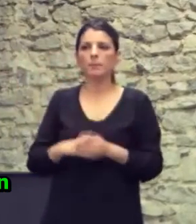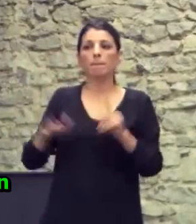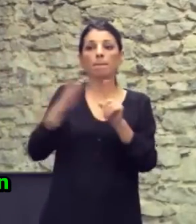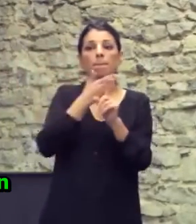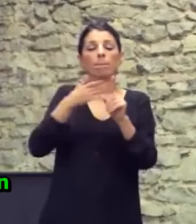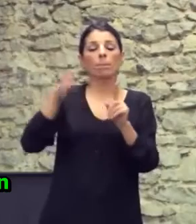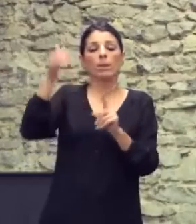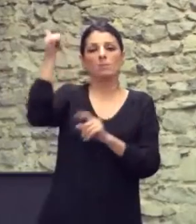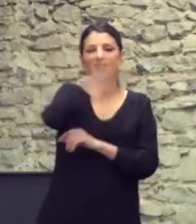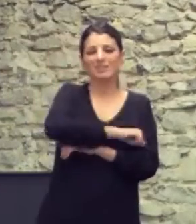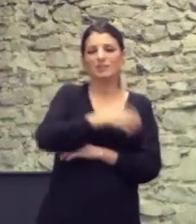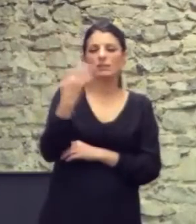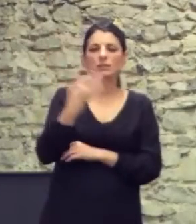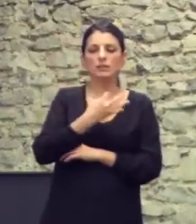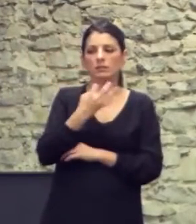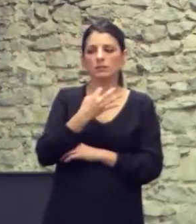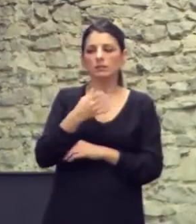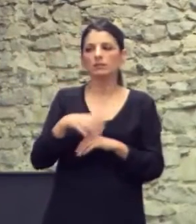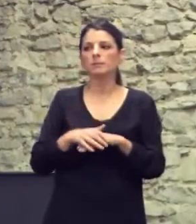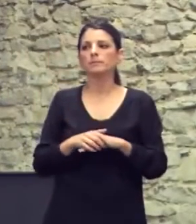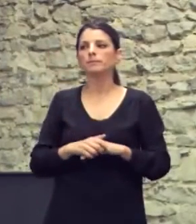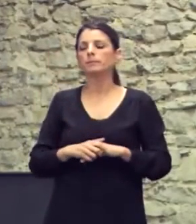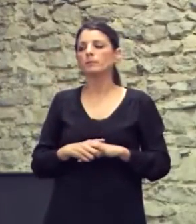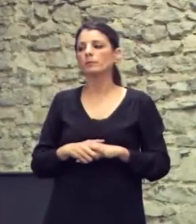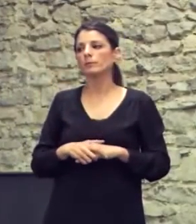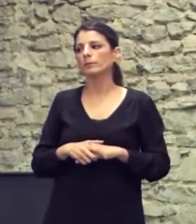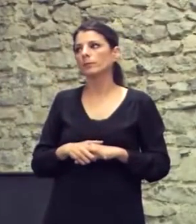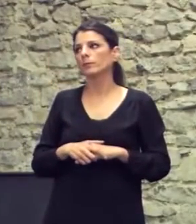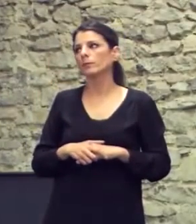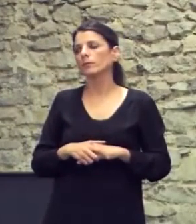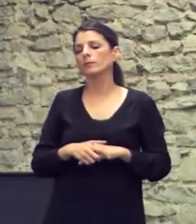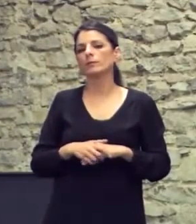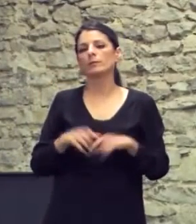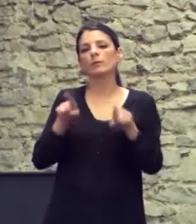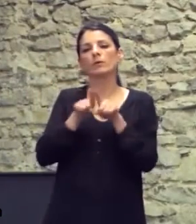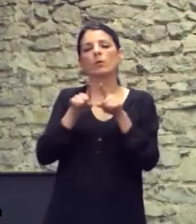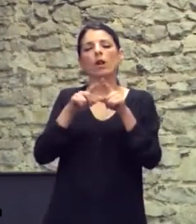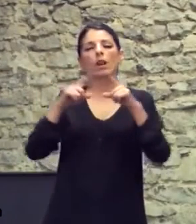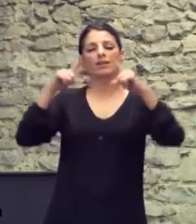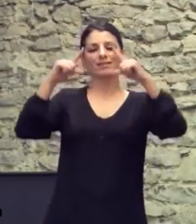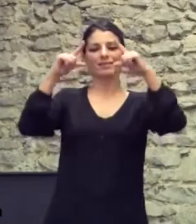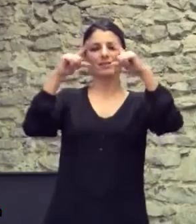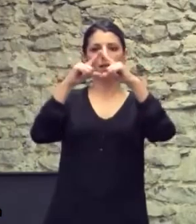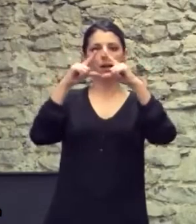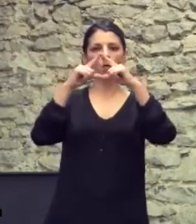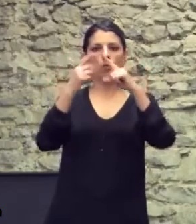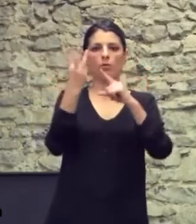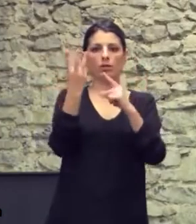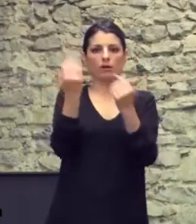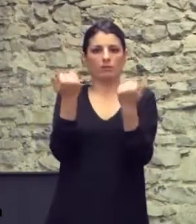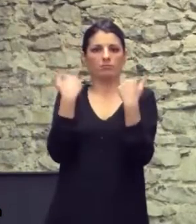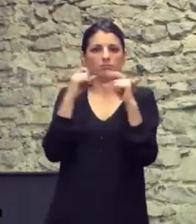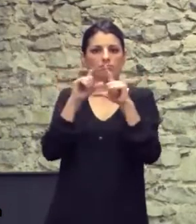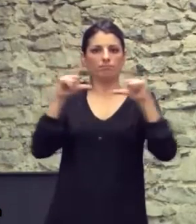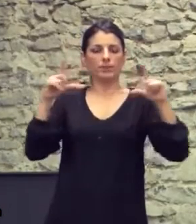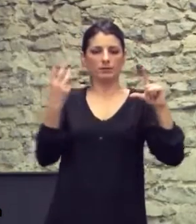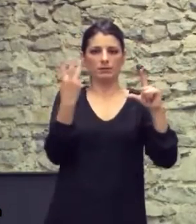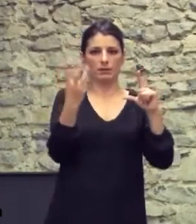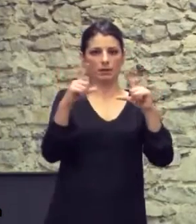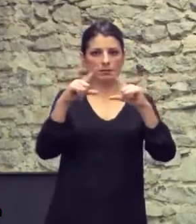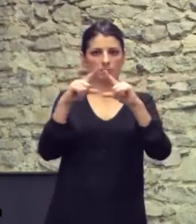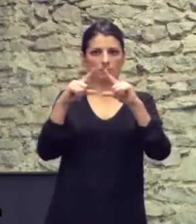matxistaren definizio hori hitz egiteko hain zuzen ere triangelu horretaz, ez? Eta gaiaz ari garela gainera triangelu aipatzeak,